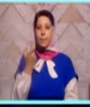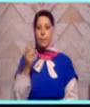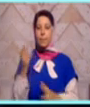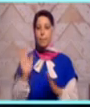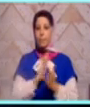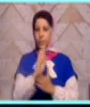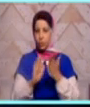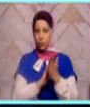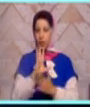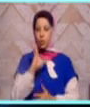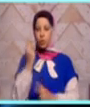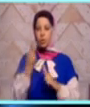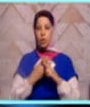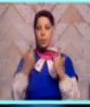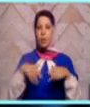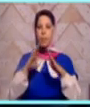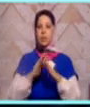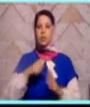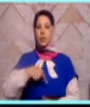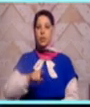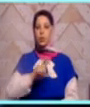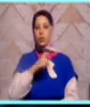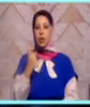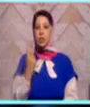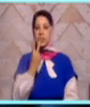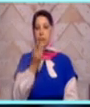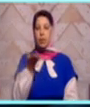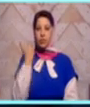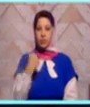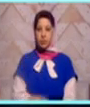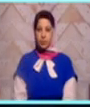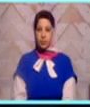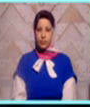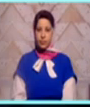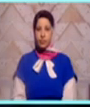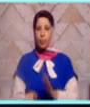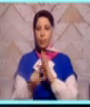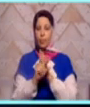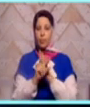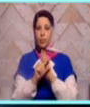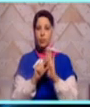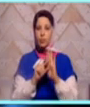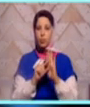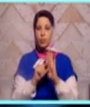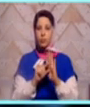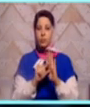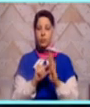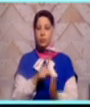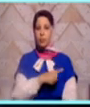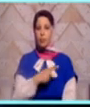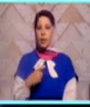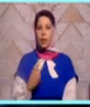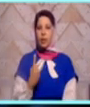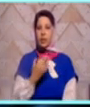المواطن وما ذلك. ولذلك خلال شهر يوليو الماضي يمكن هذه المنظومة استقبلت لا يقل عن 131